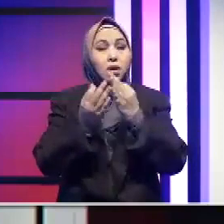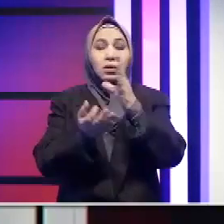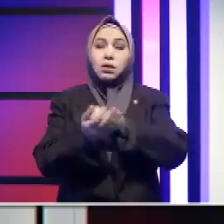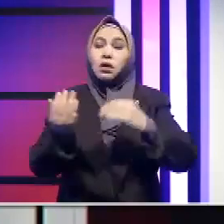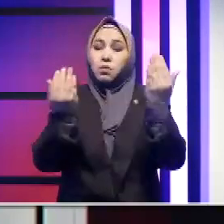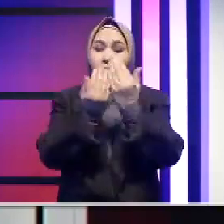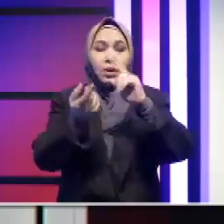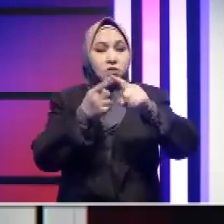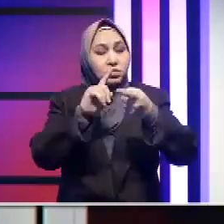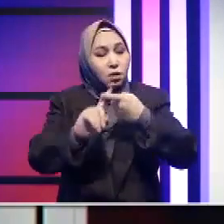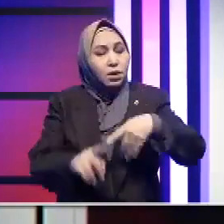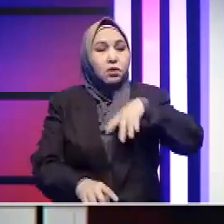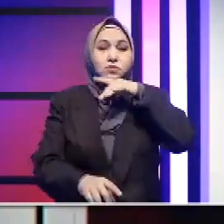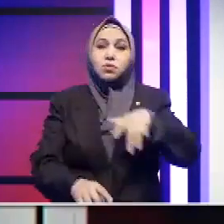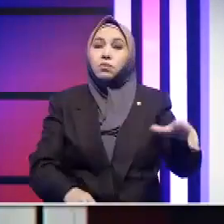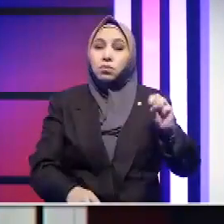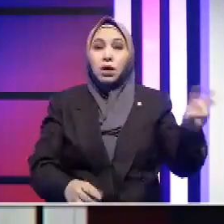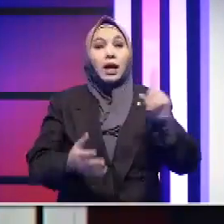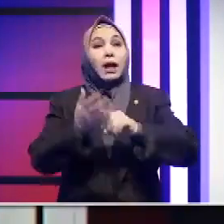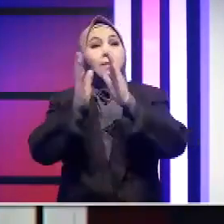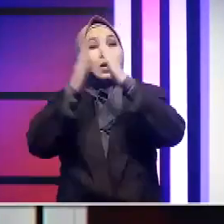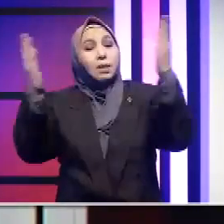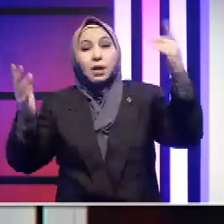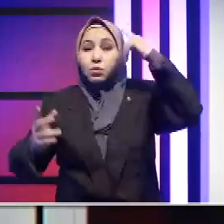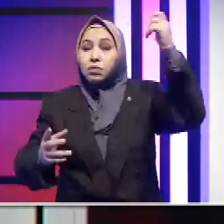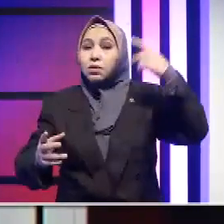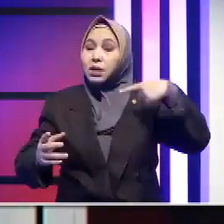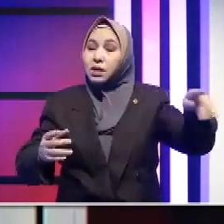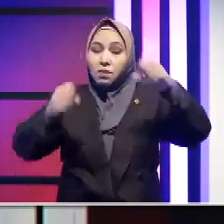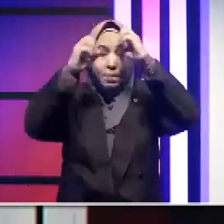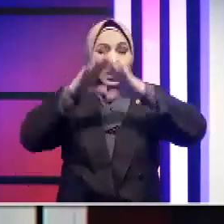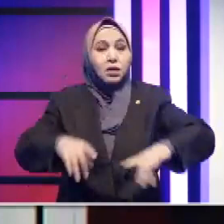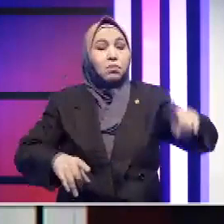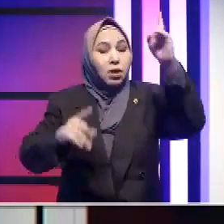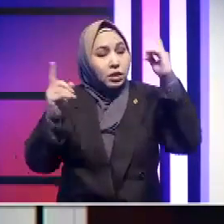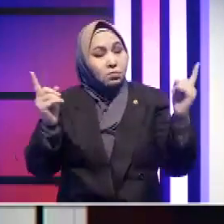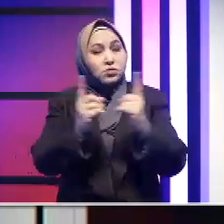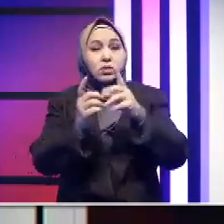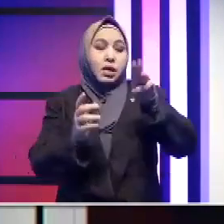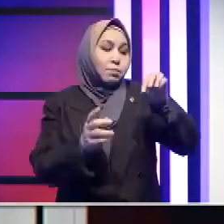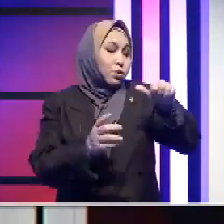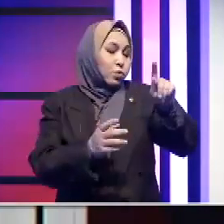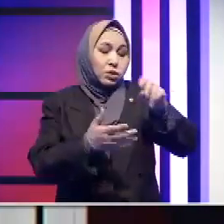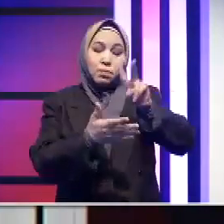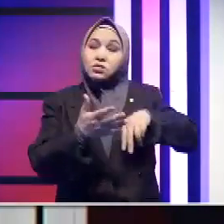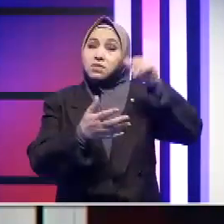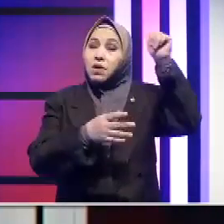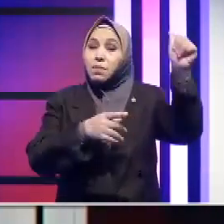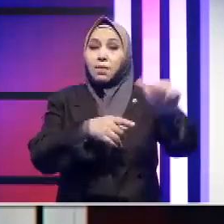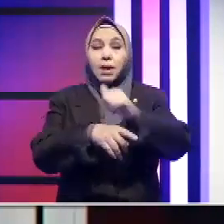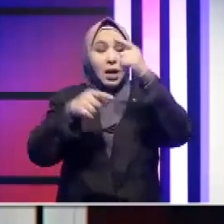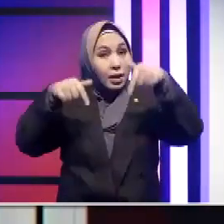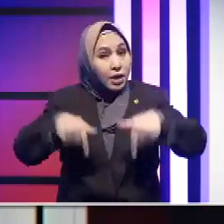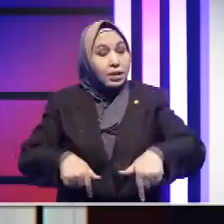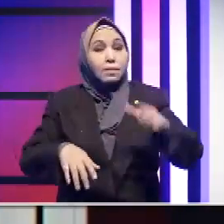alihi washohbihi ajma'in Amma ba'du kemampuan yang kita bertemu dalam ai-qur'an time Back to Home about Fadil hari ini